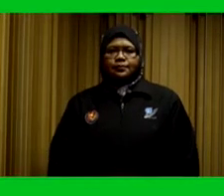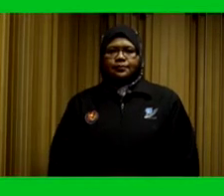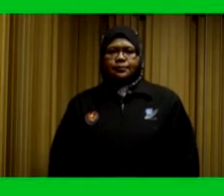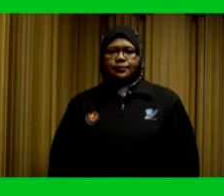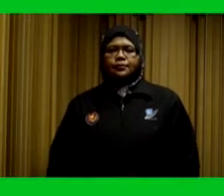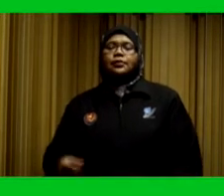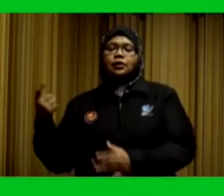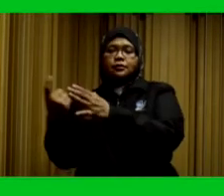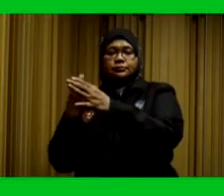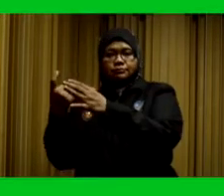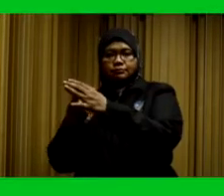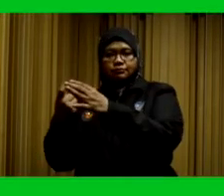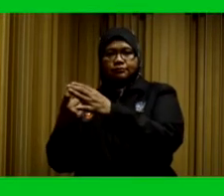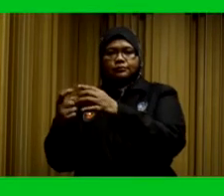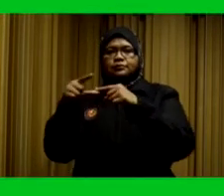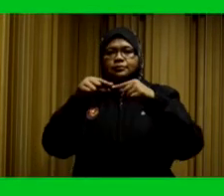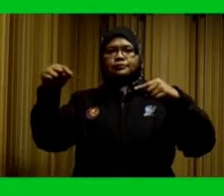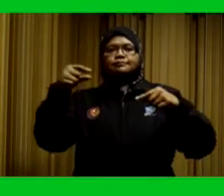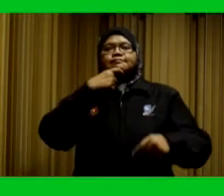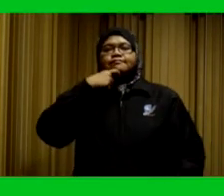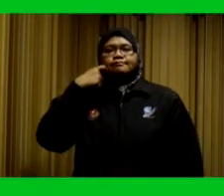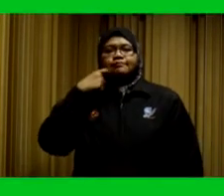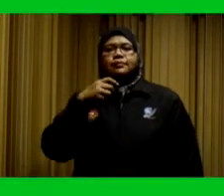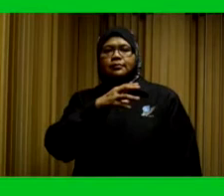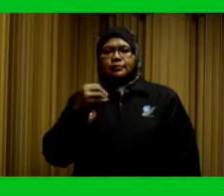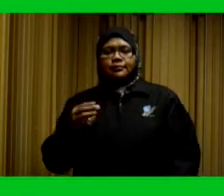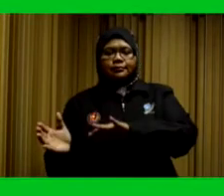Kisarkan cili kering dan ketepikan.